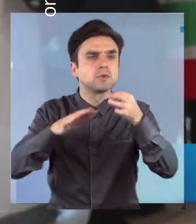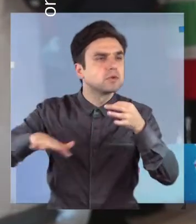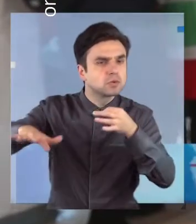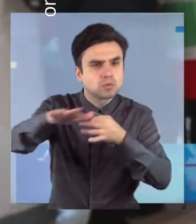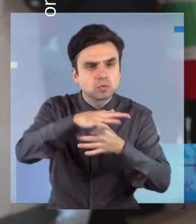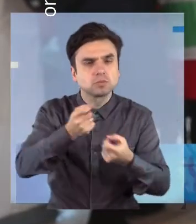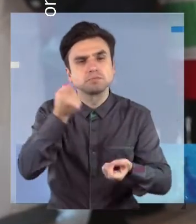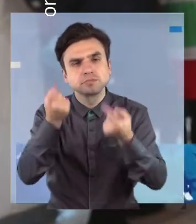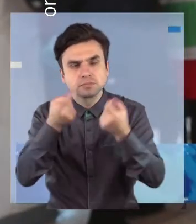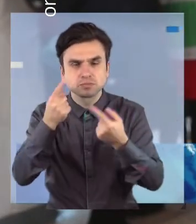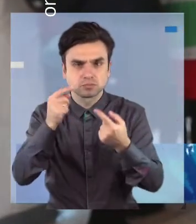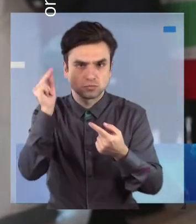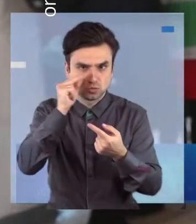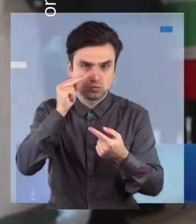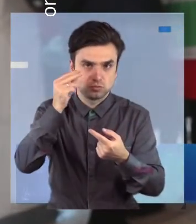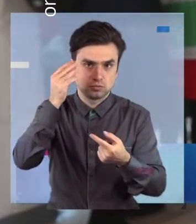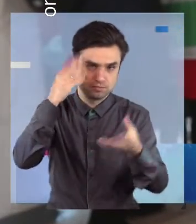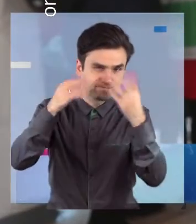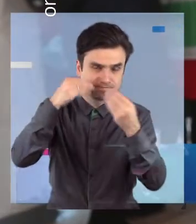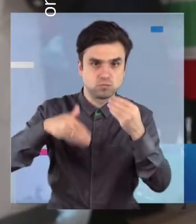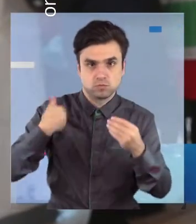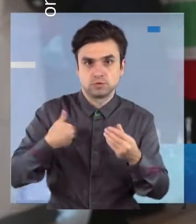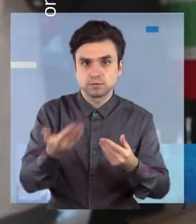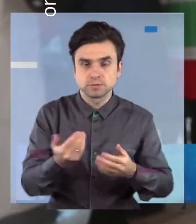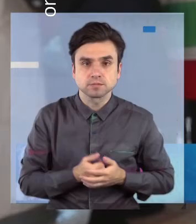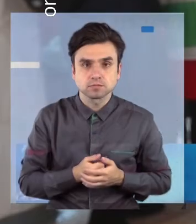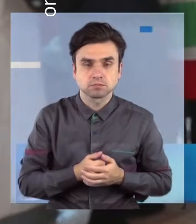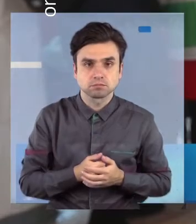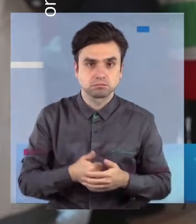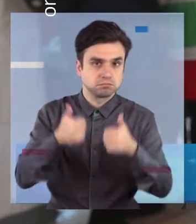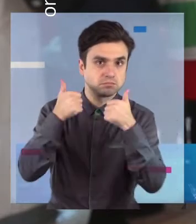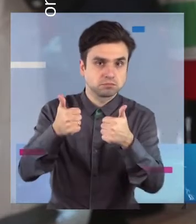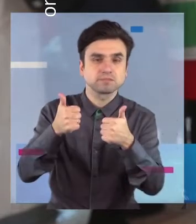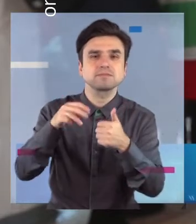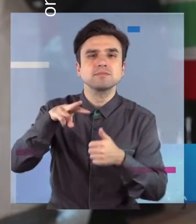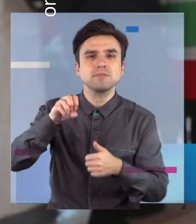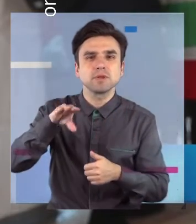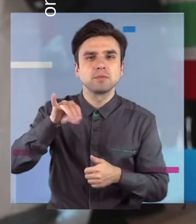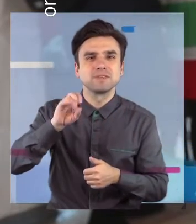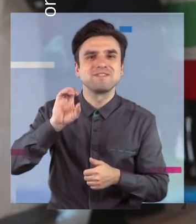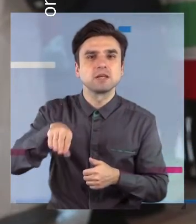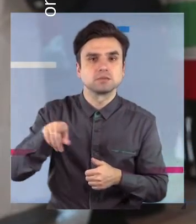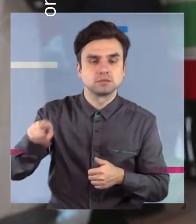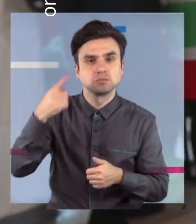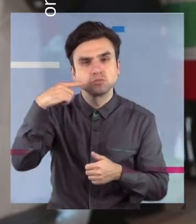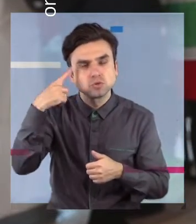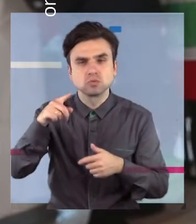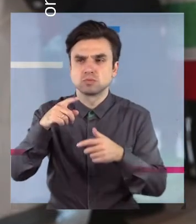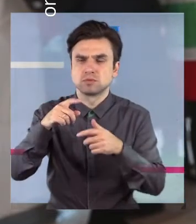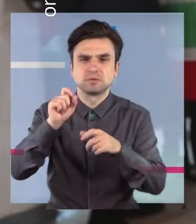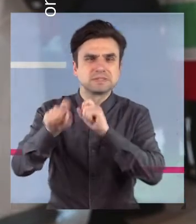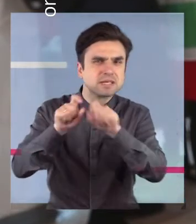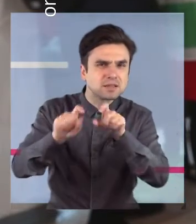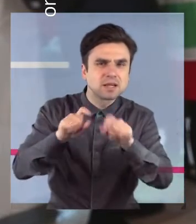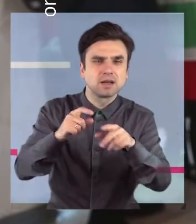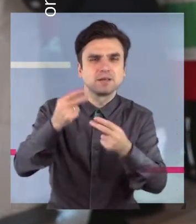Здорово, що зелений центр Метінвест проводить такі конкурси, соревновання для дітей. Вони познають і